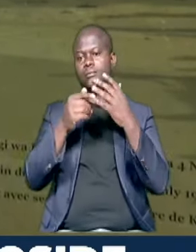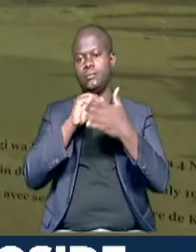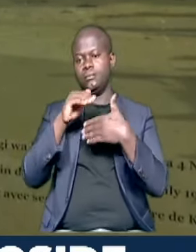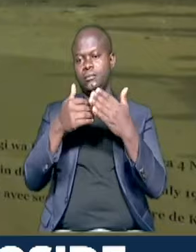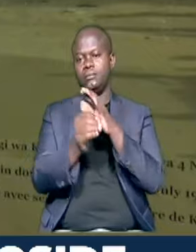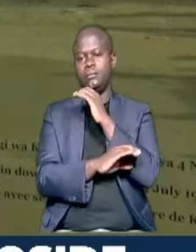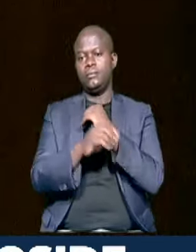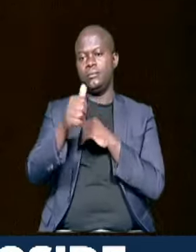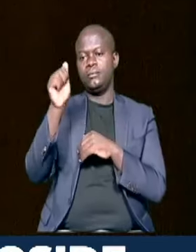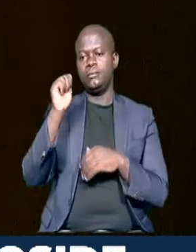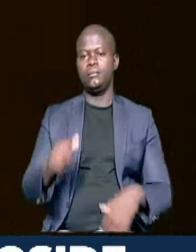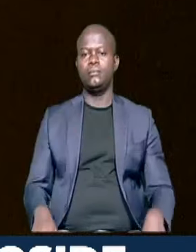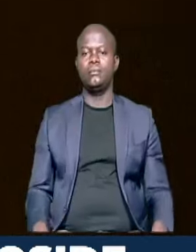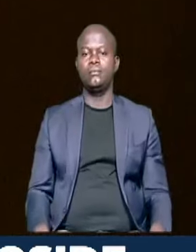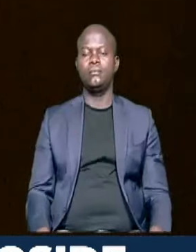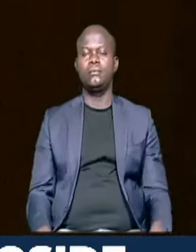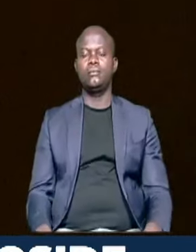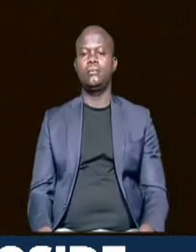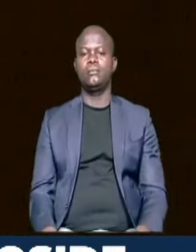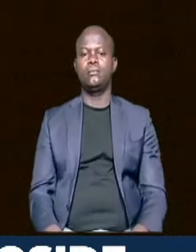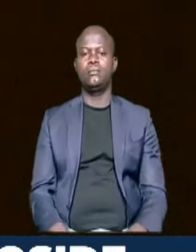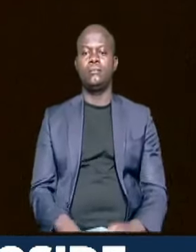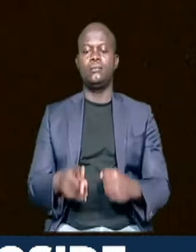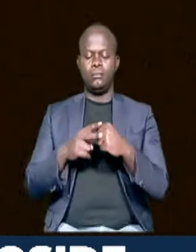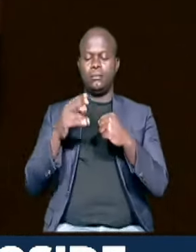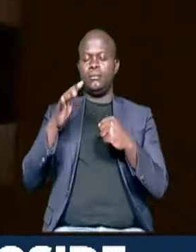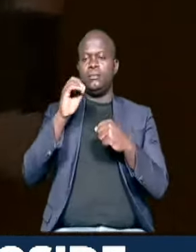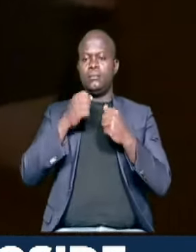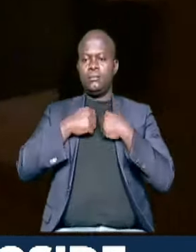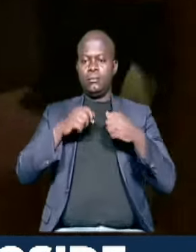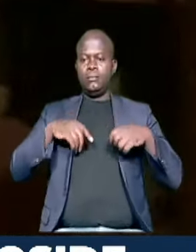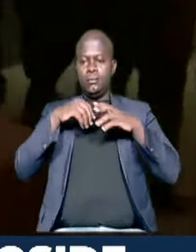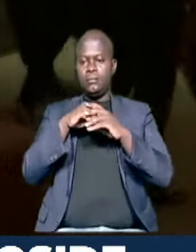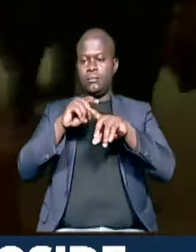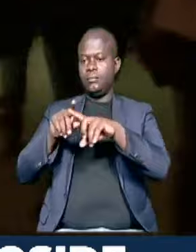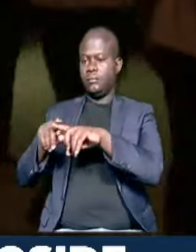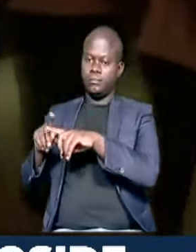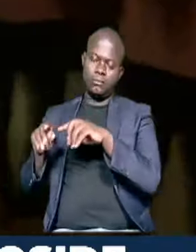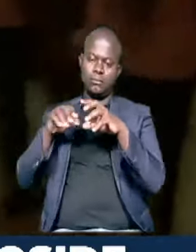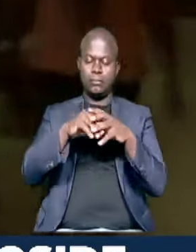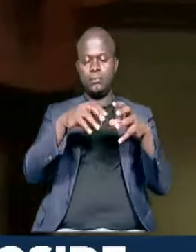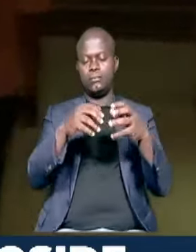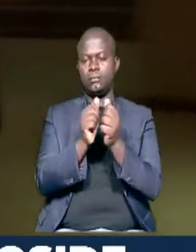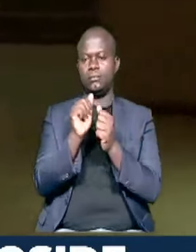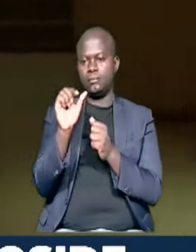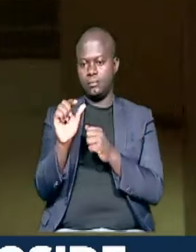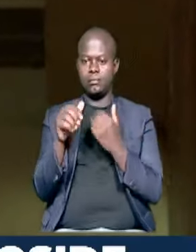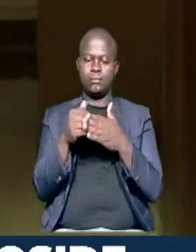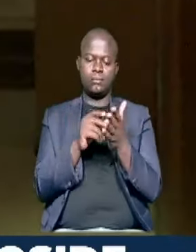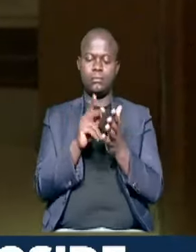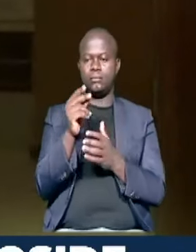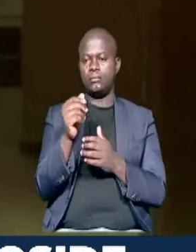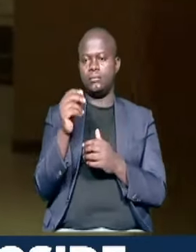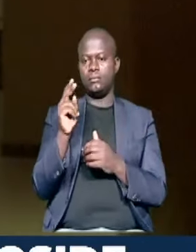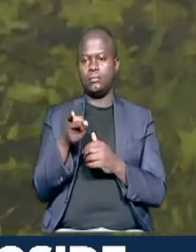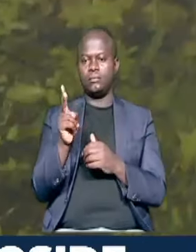nk'igihugu cyababyaye. 75% by'abasuriye ingoro ni Abanyarwanda bo mu ngeri zitandukanye baza amatsinda manini n'amato bakishyura amafaranga 200